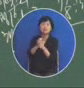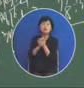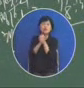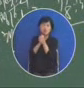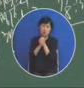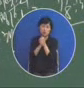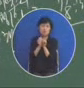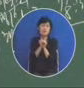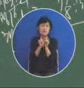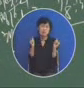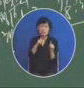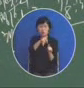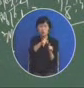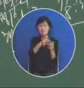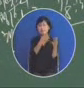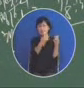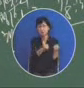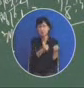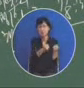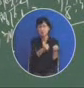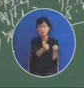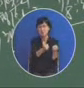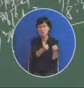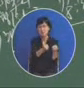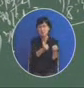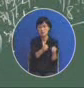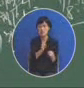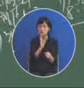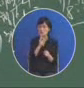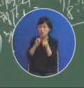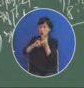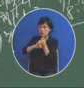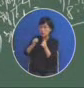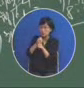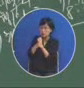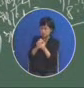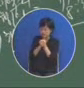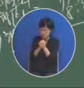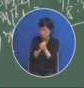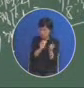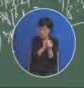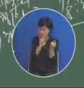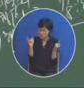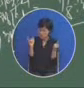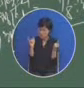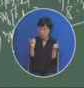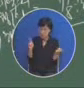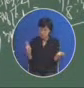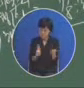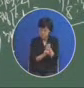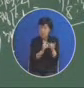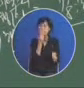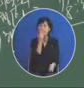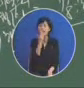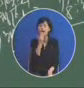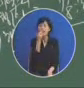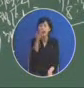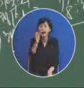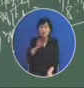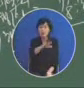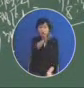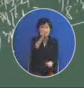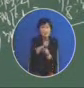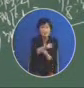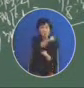this covenant more than the Emmanuel Church's officers, the elders. There's a lot of people that hold on to the covenant. 실제 우리